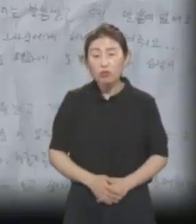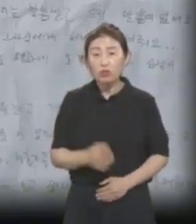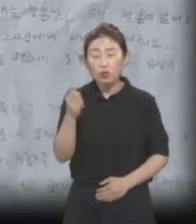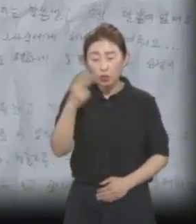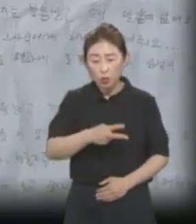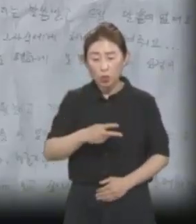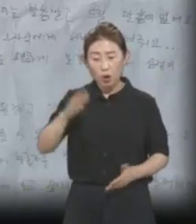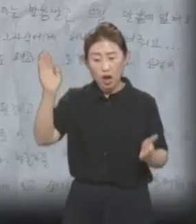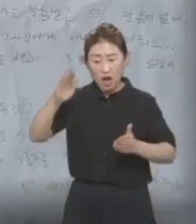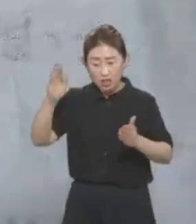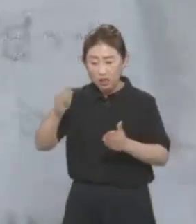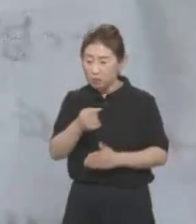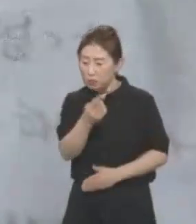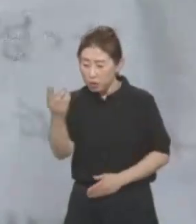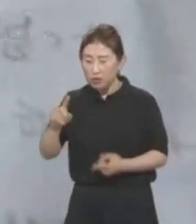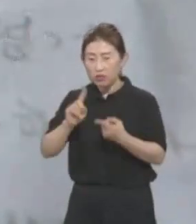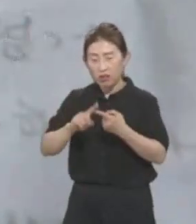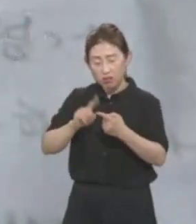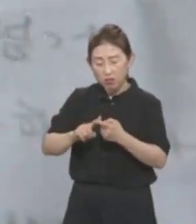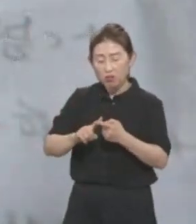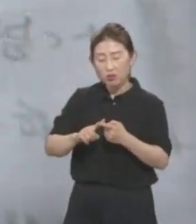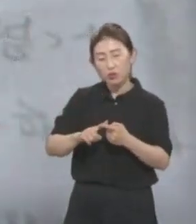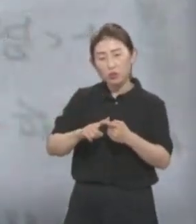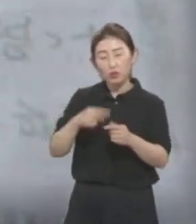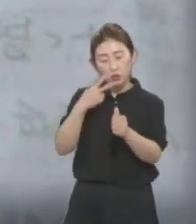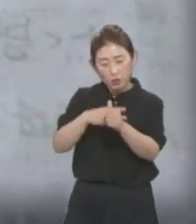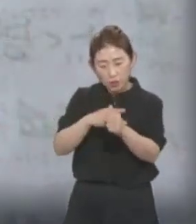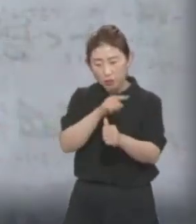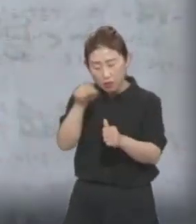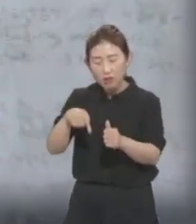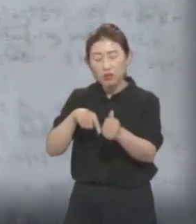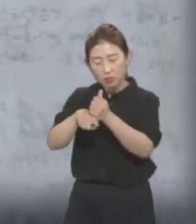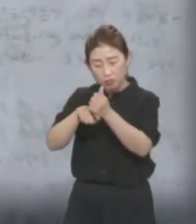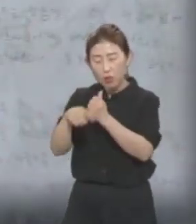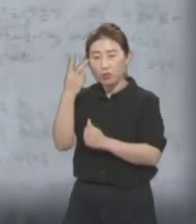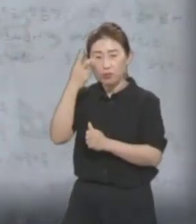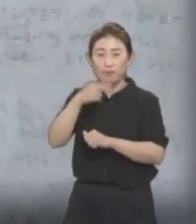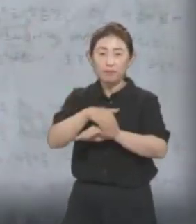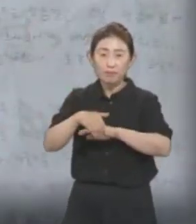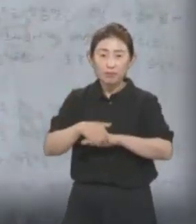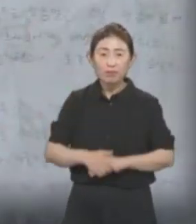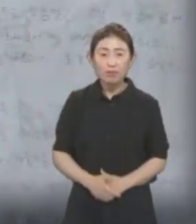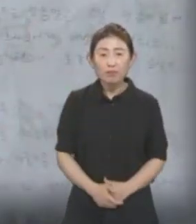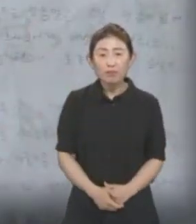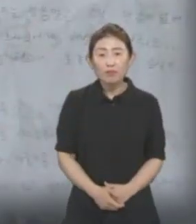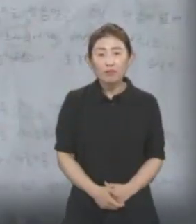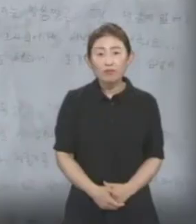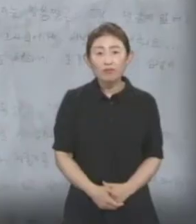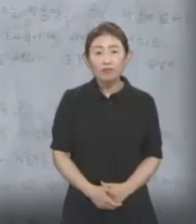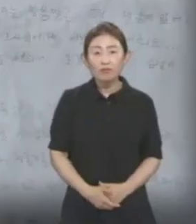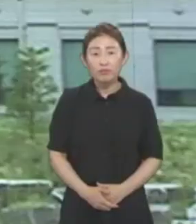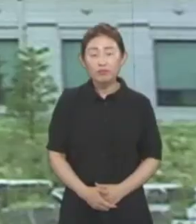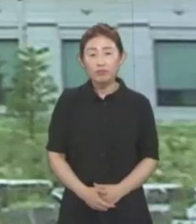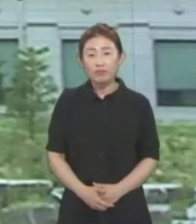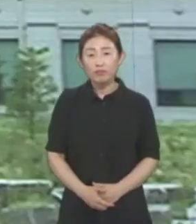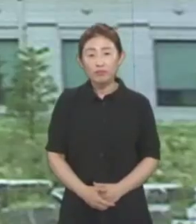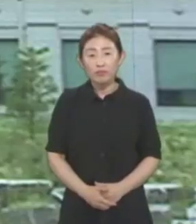언급된 학생들을 상대로 경위를 조사할 예정입니다. TJB 조형준입니다.